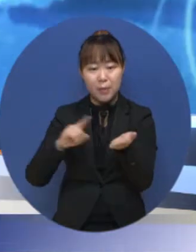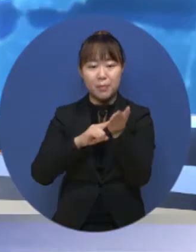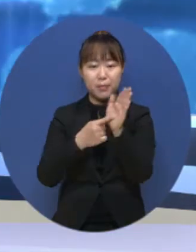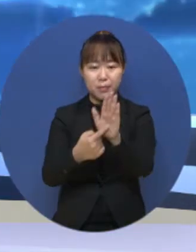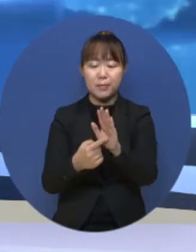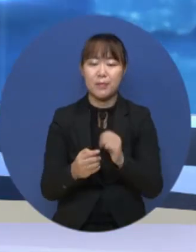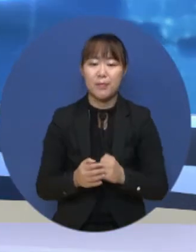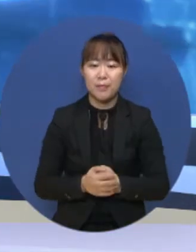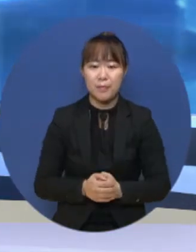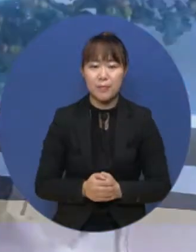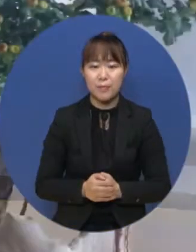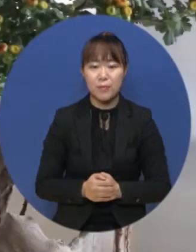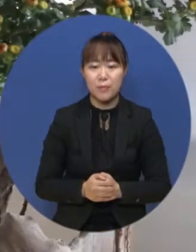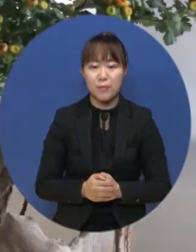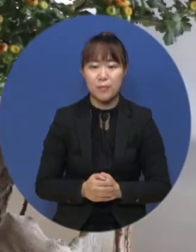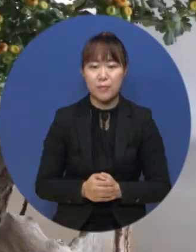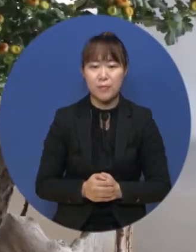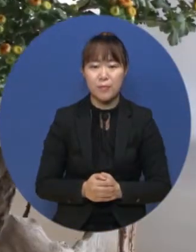기자입니다.